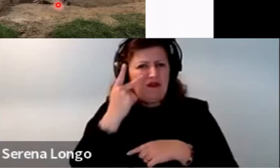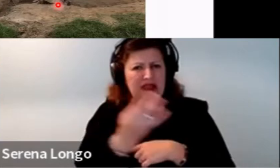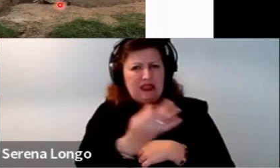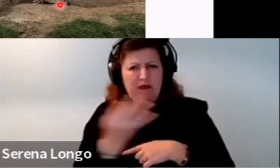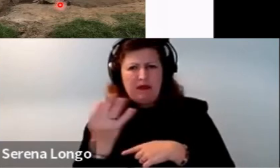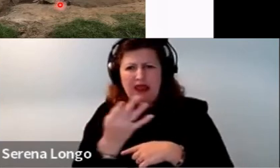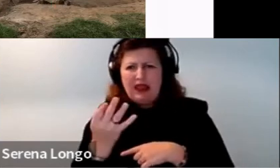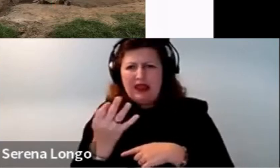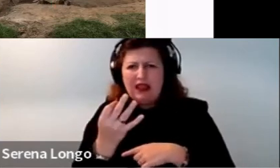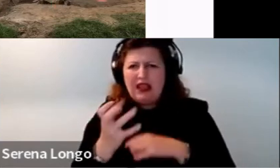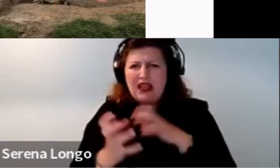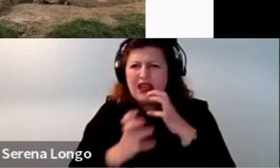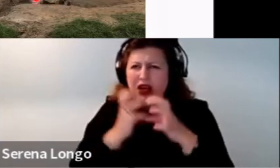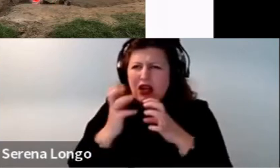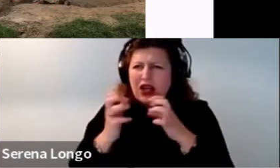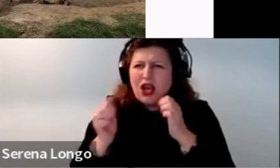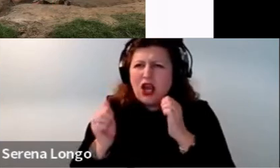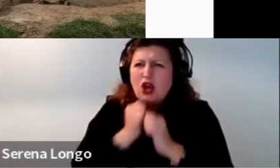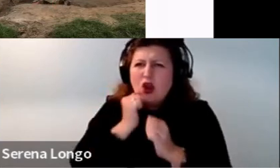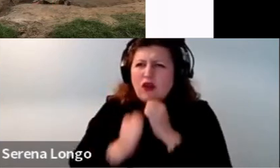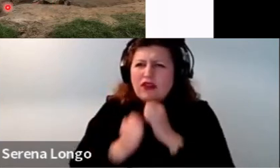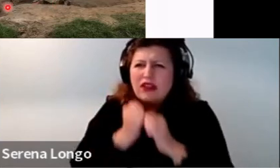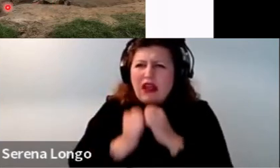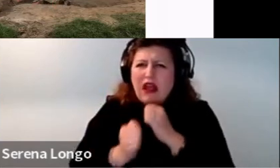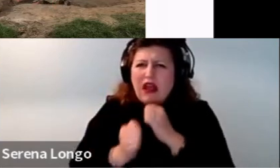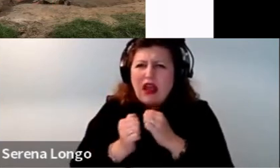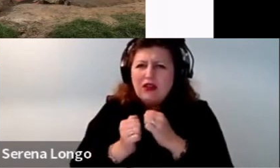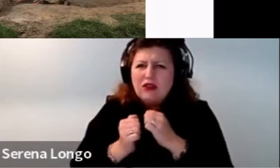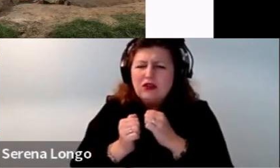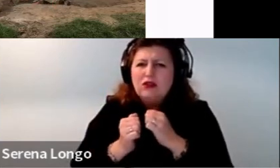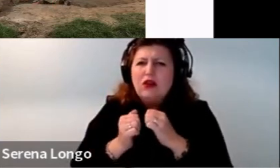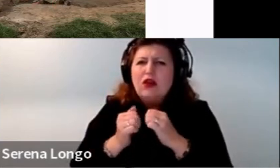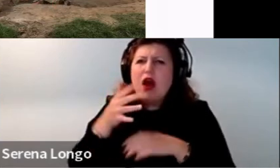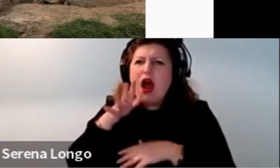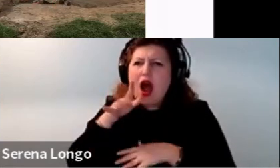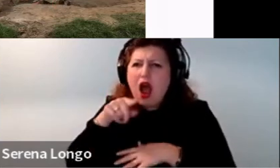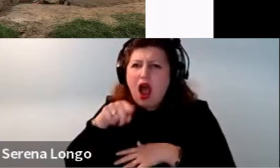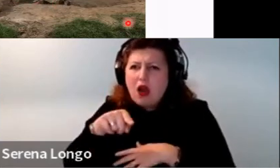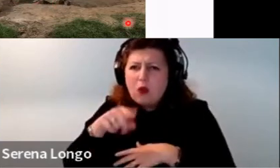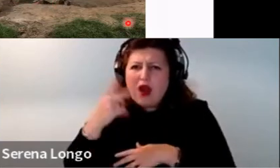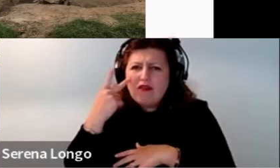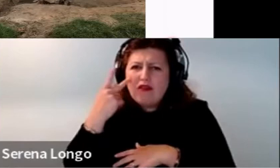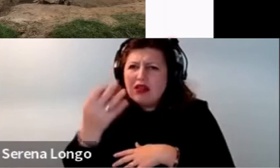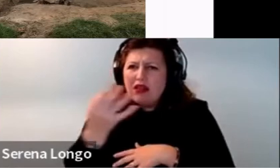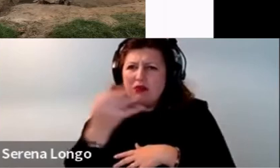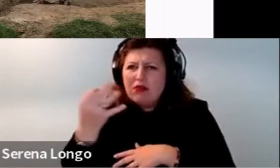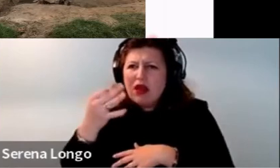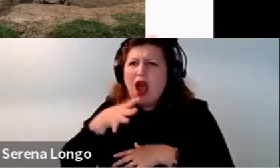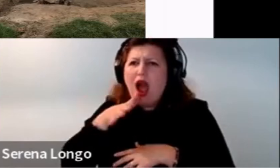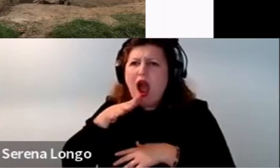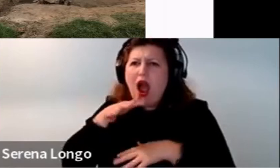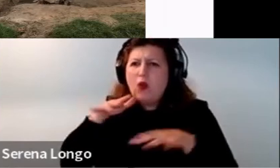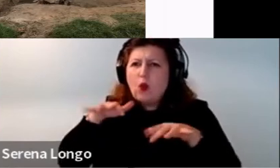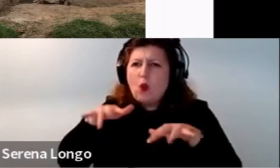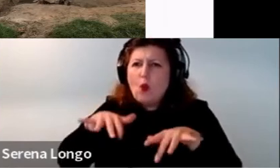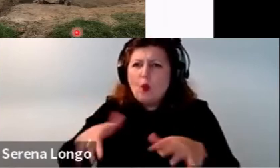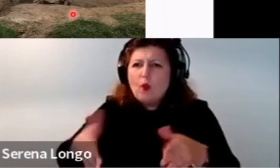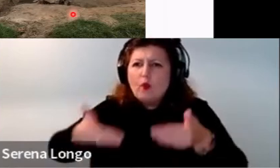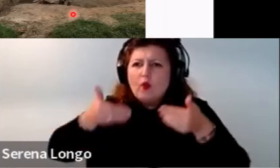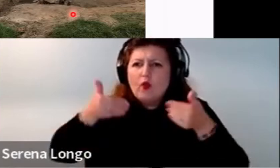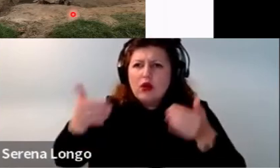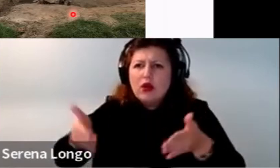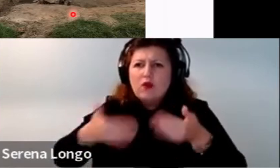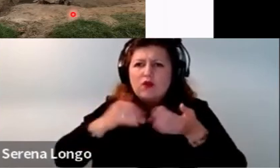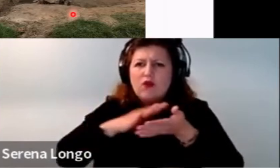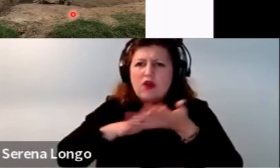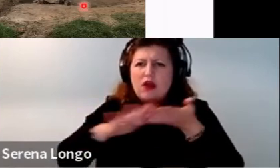bene l'erosione alla base dell'edificio causata proprio dall'acqua piovana. Questa è una delle scuole in cui abbiamo